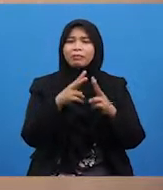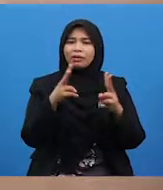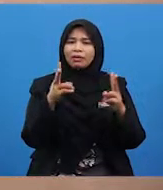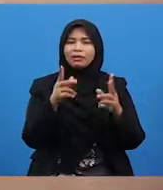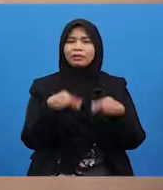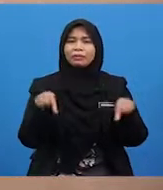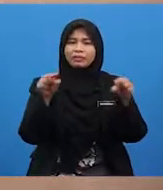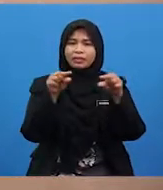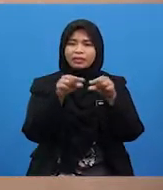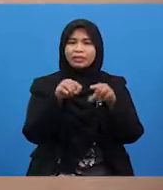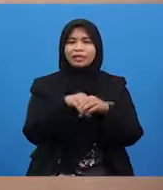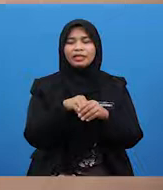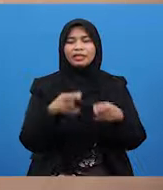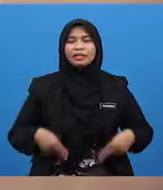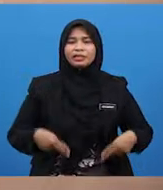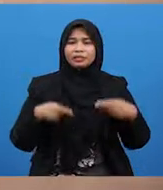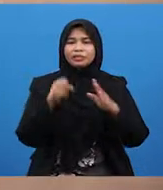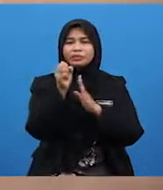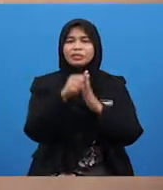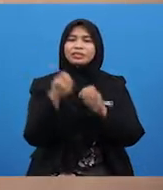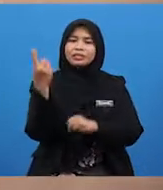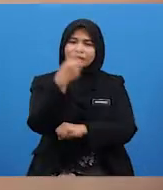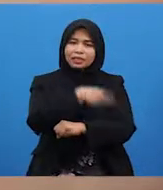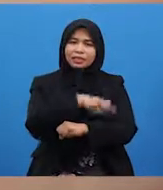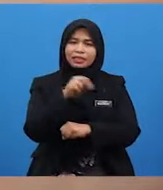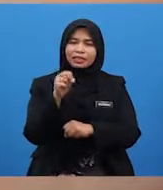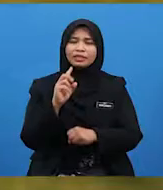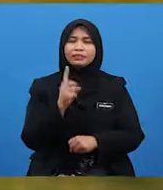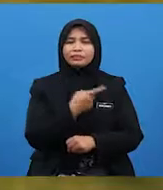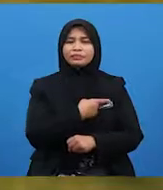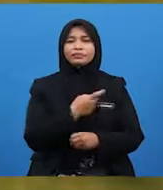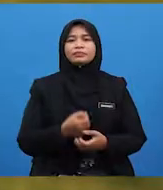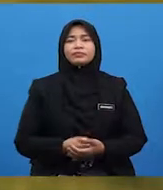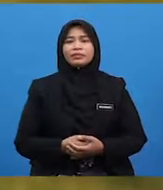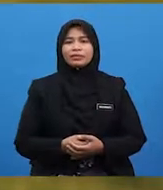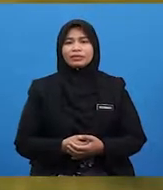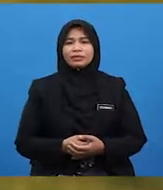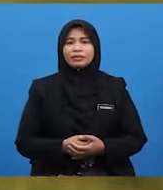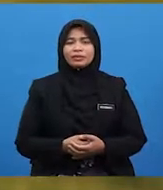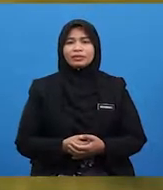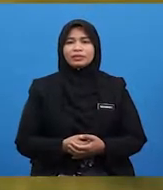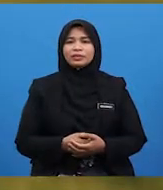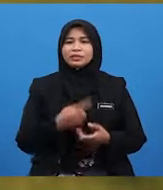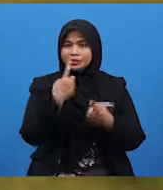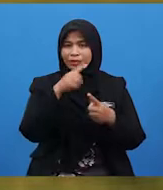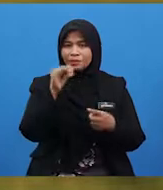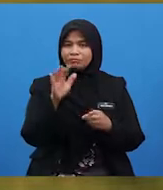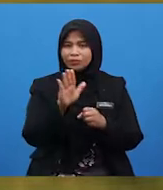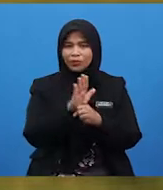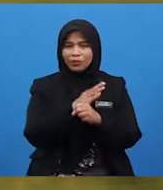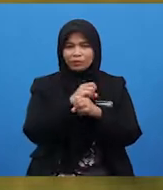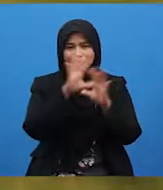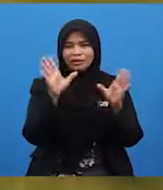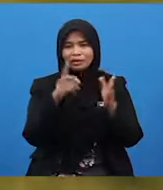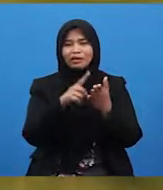kehidupan seharian kita. Kita patut menyayangi mereka, Cikgu Sasi. Baik, Encik Kugan. Jawapan yang cukup jelas.